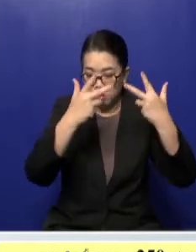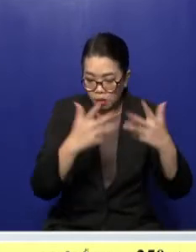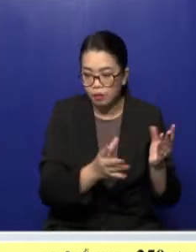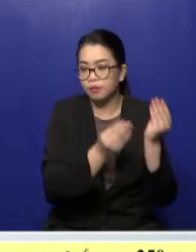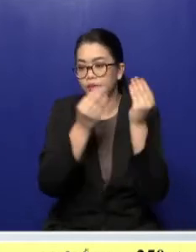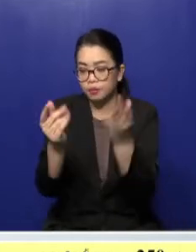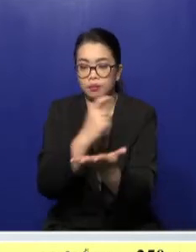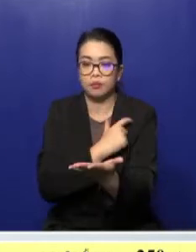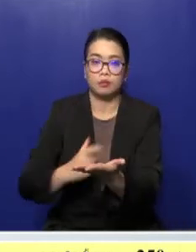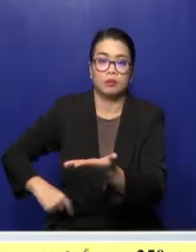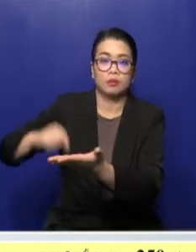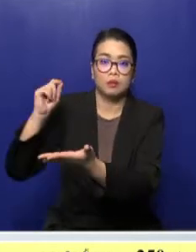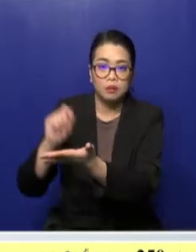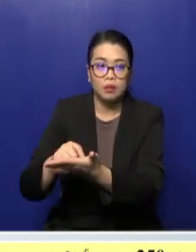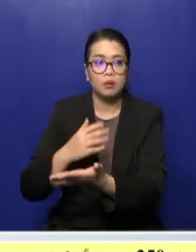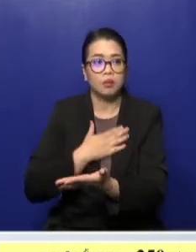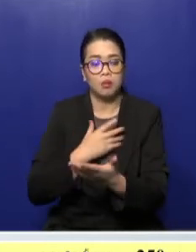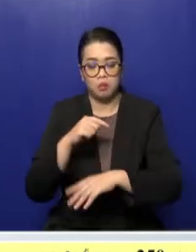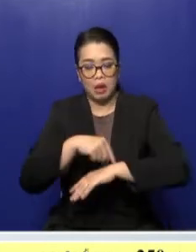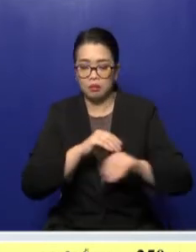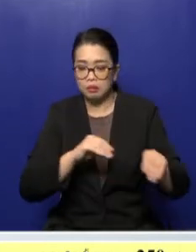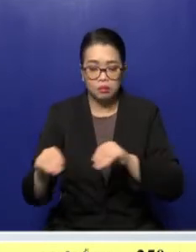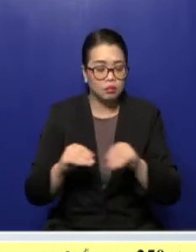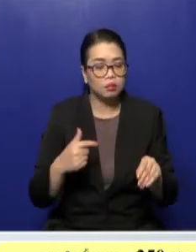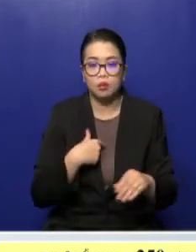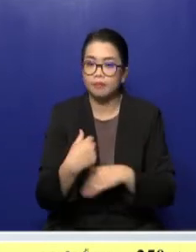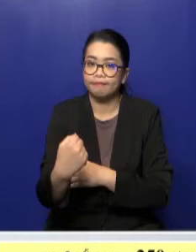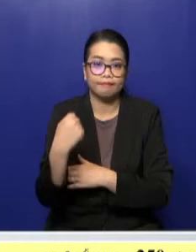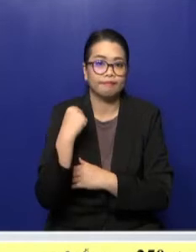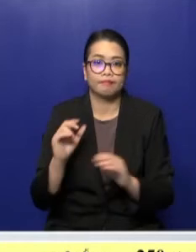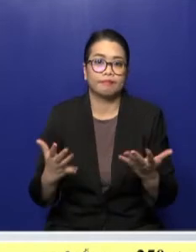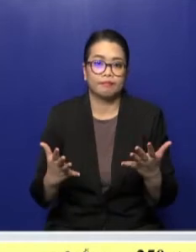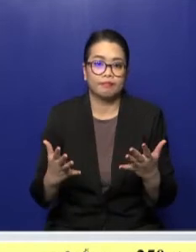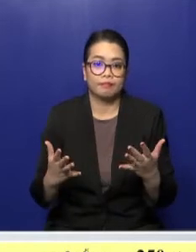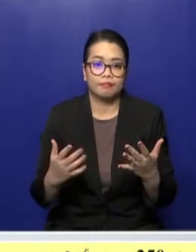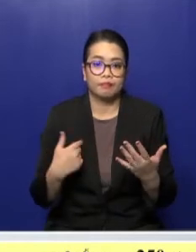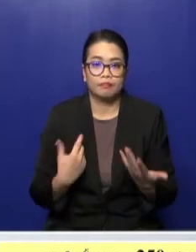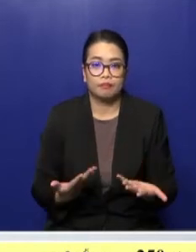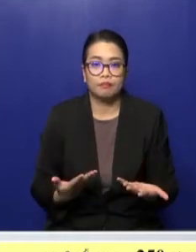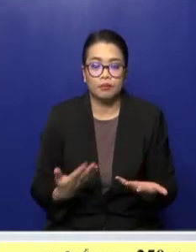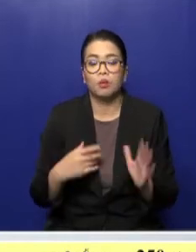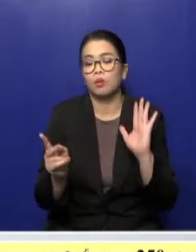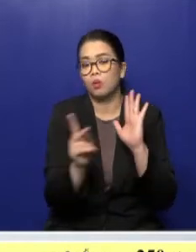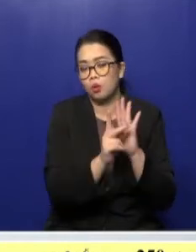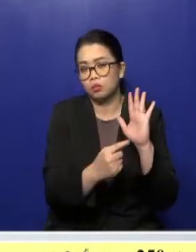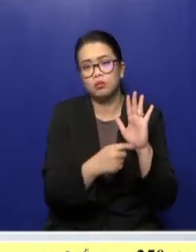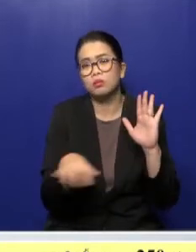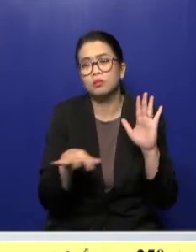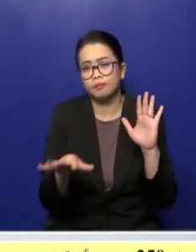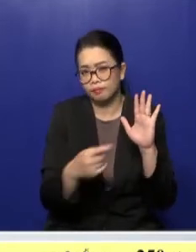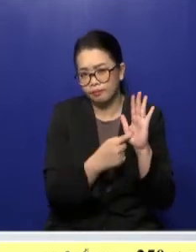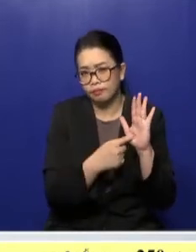ผมจะเป็นเลื่อนเวลาจะไปทำอะไรแต่ก็คงจะโดนนะเพราะมันเป็นกฎหมายธรรมดา